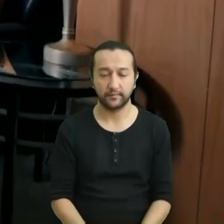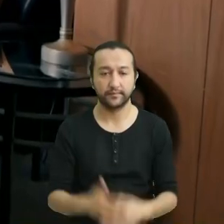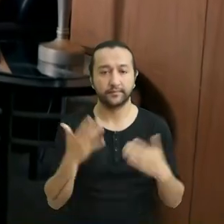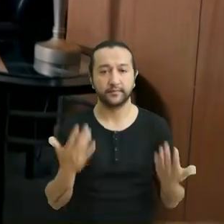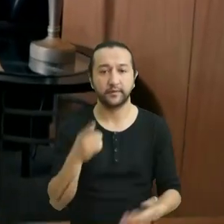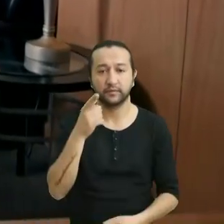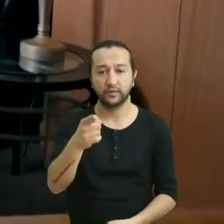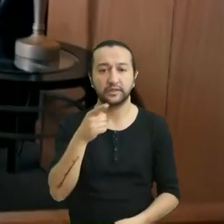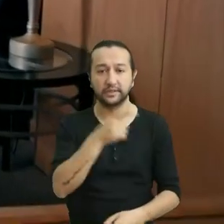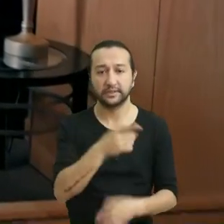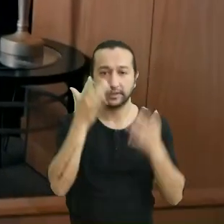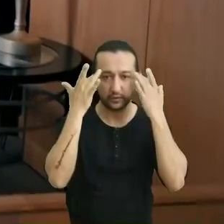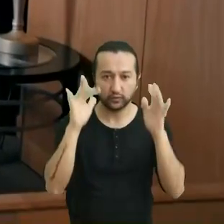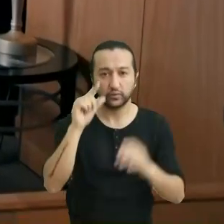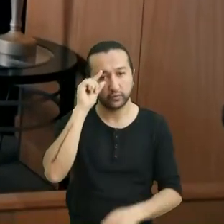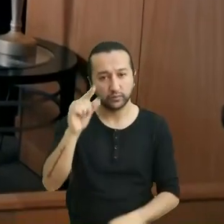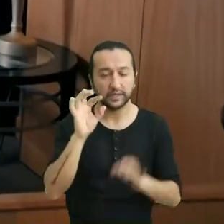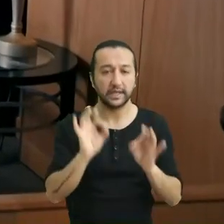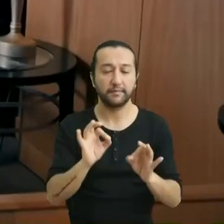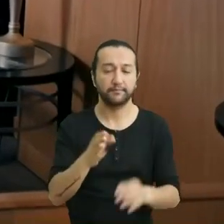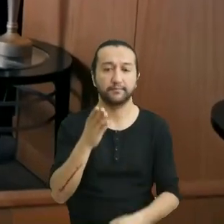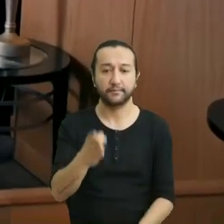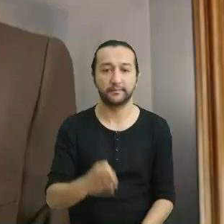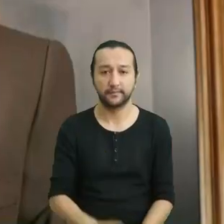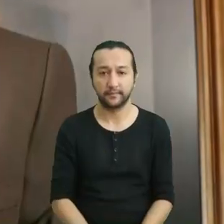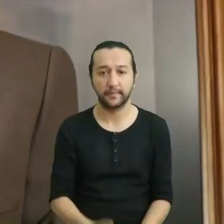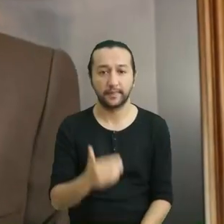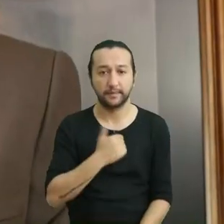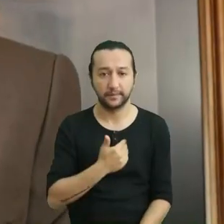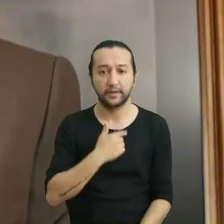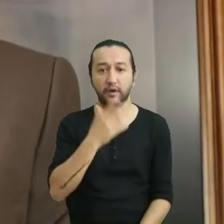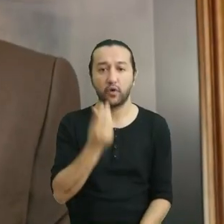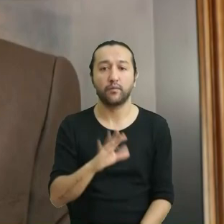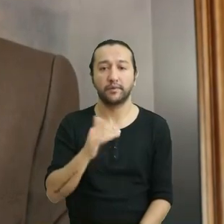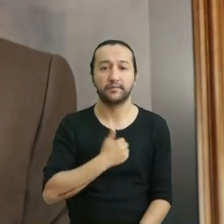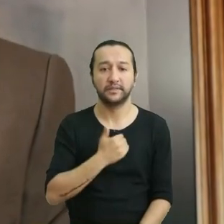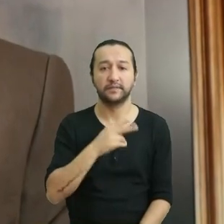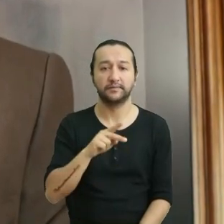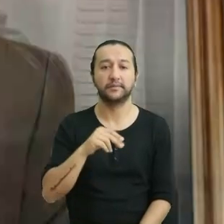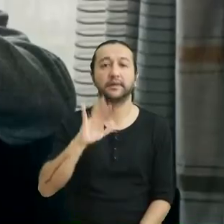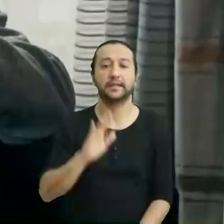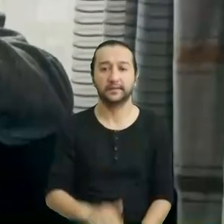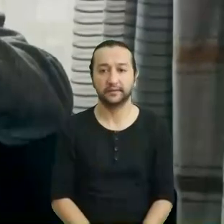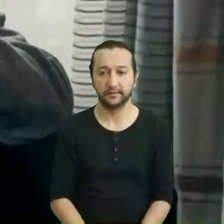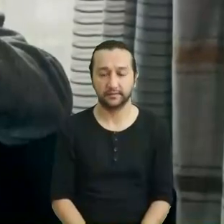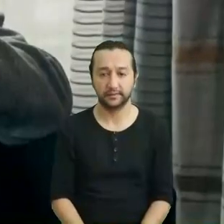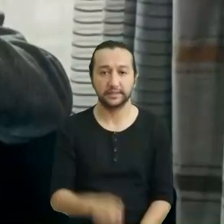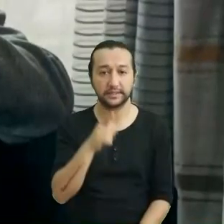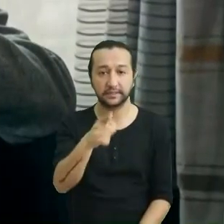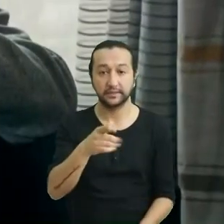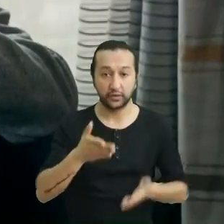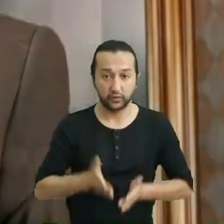Ah bu sizin geleneksel şüpheciliğiniz. Bizden olmayan bizim değildir.